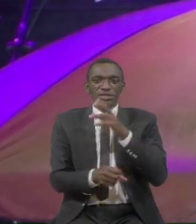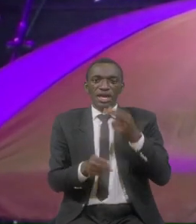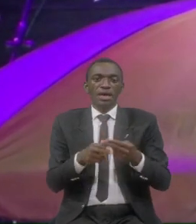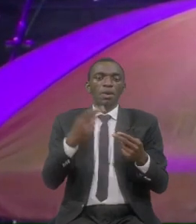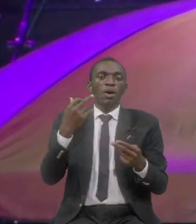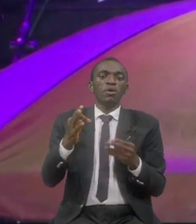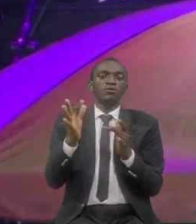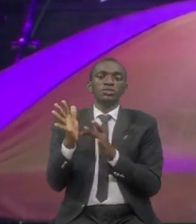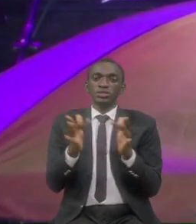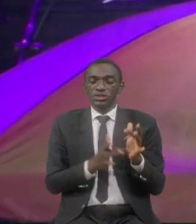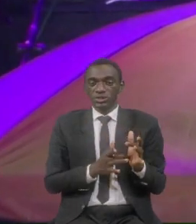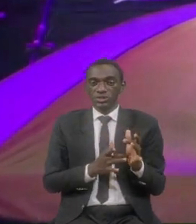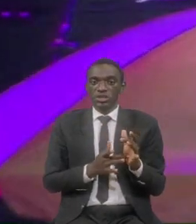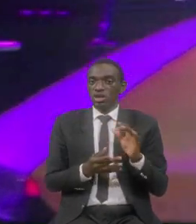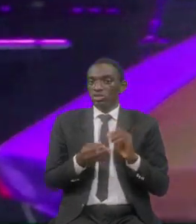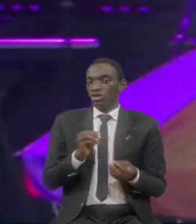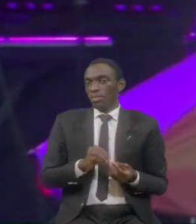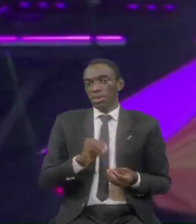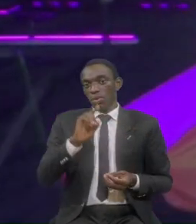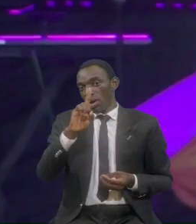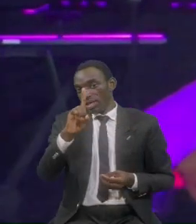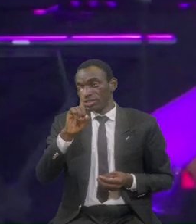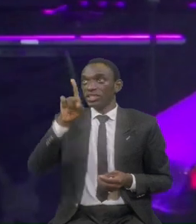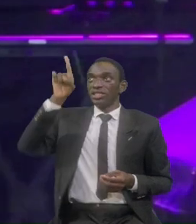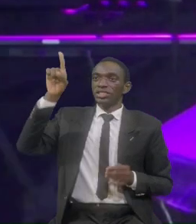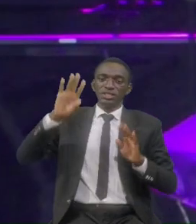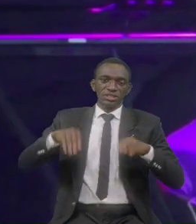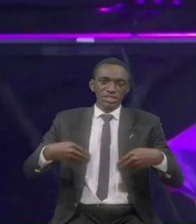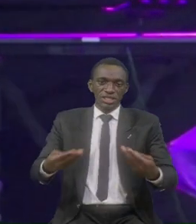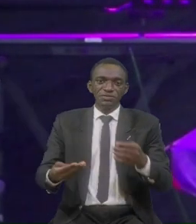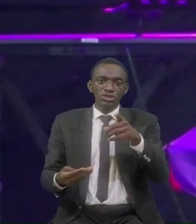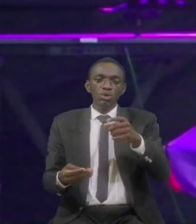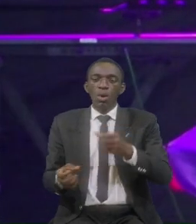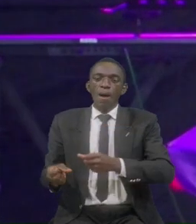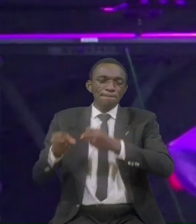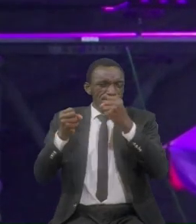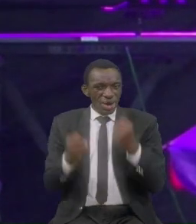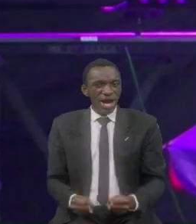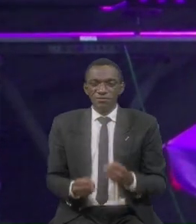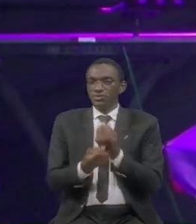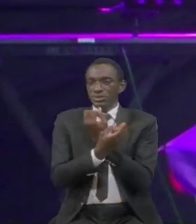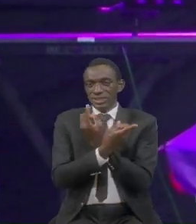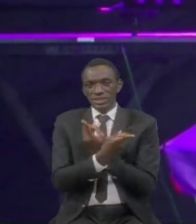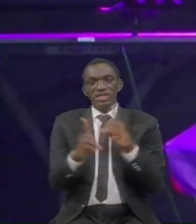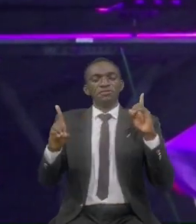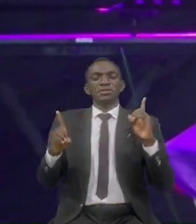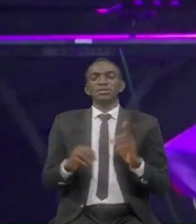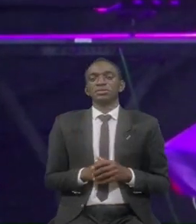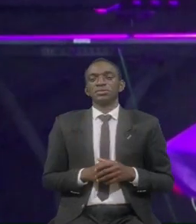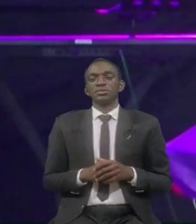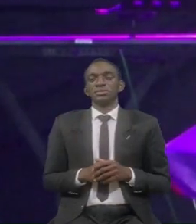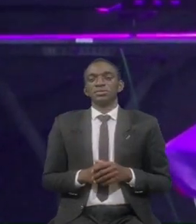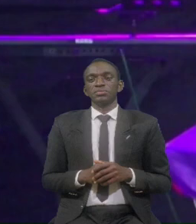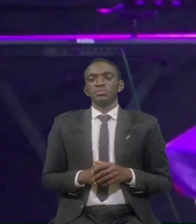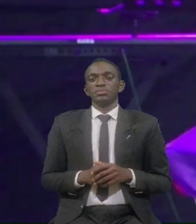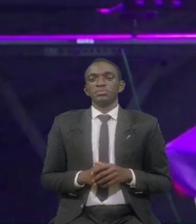ni Jesus. The one that has come to give you powerful deliverance. Siya lang ang makahatag kanibog bakos ganon nga kagawasan. And